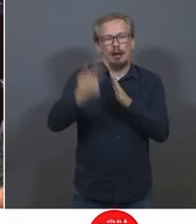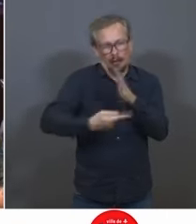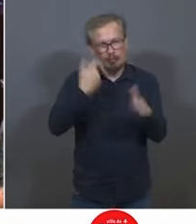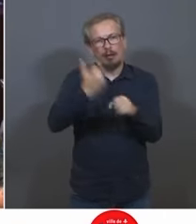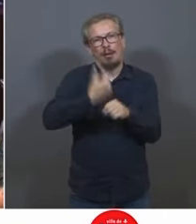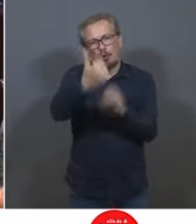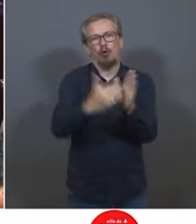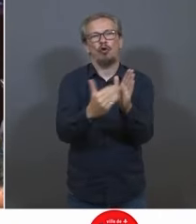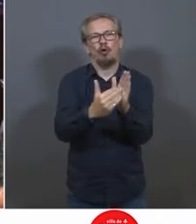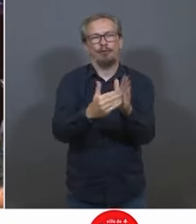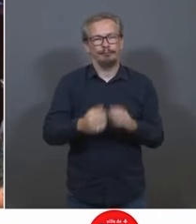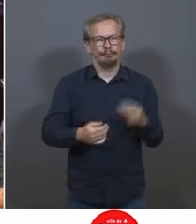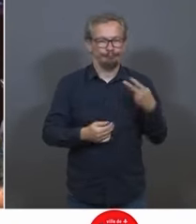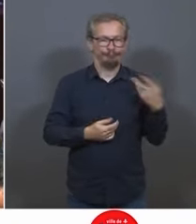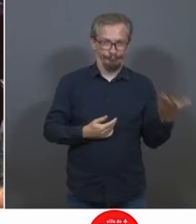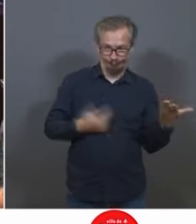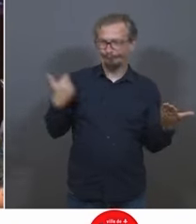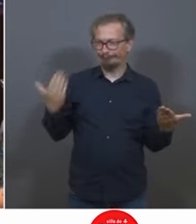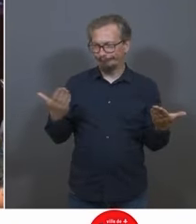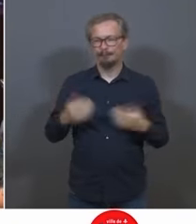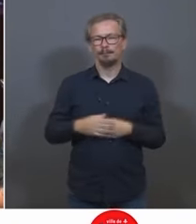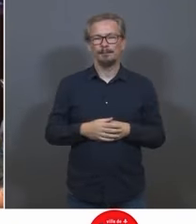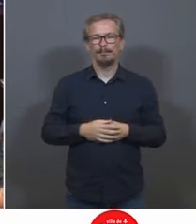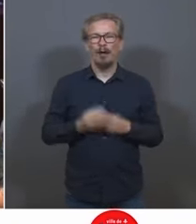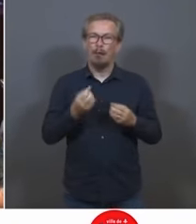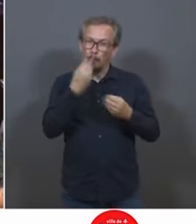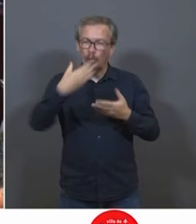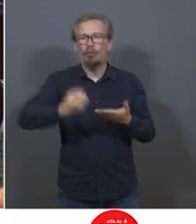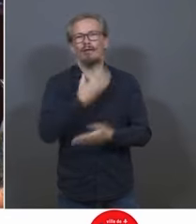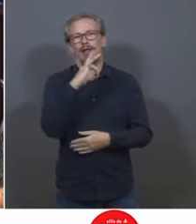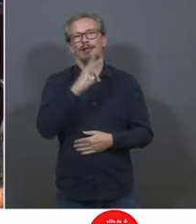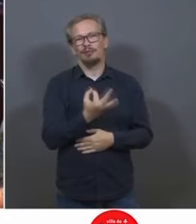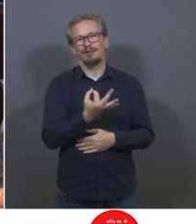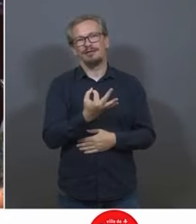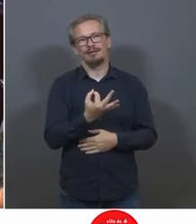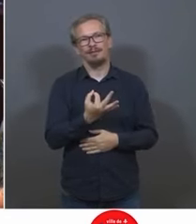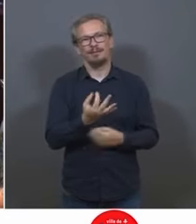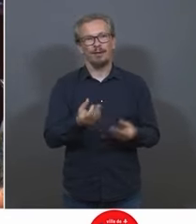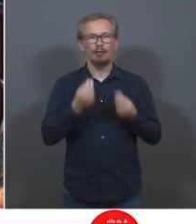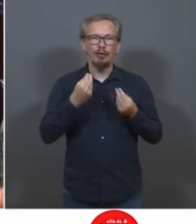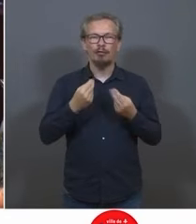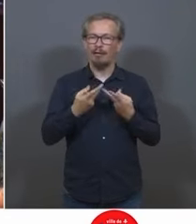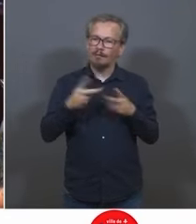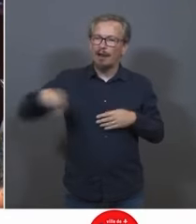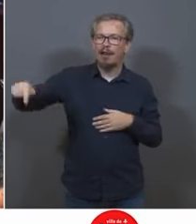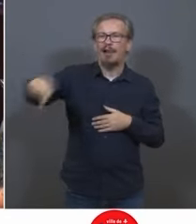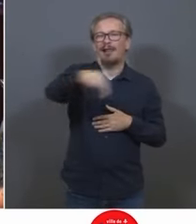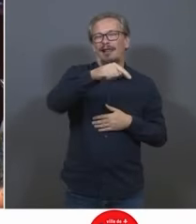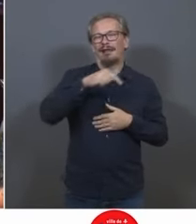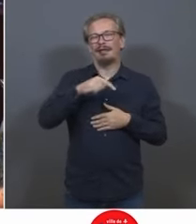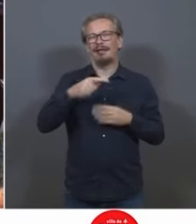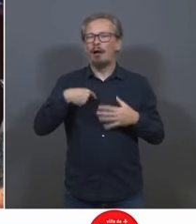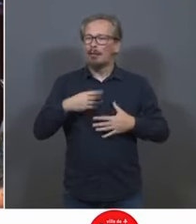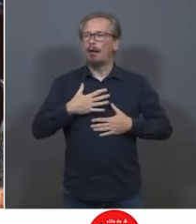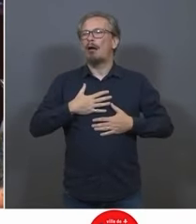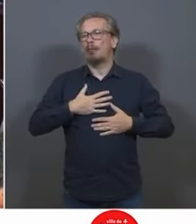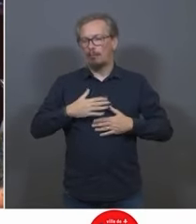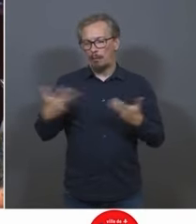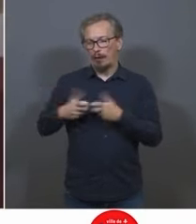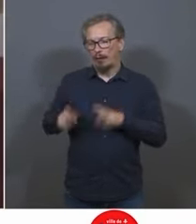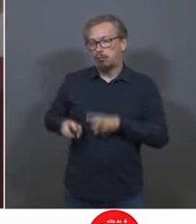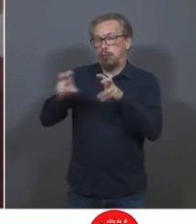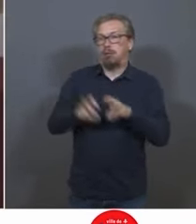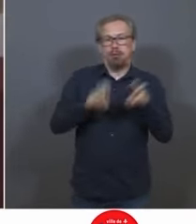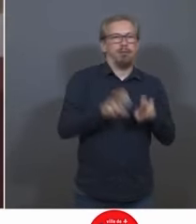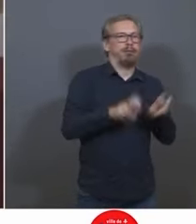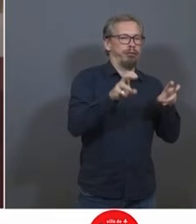prochaine. C'est évidemment une heureuse nouvelle de nature à aider les collectivités à assumer la hausse des coûts dans